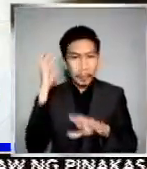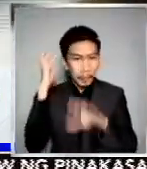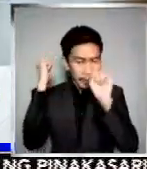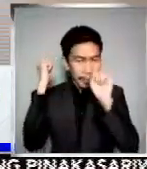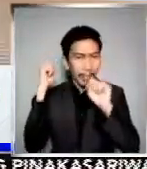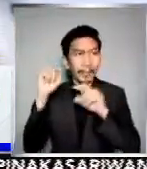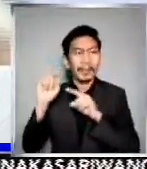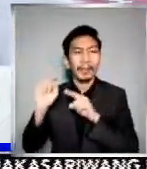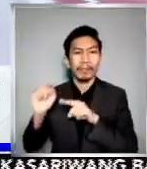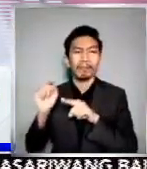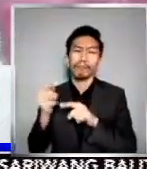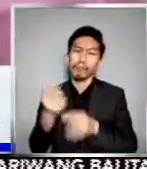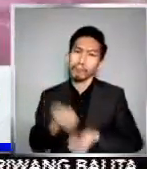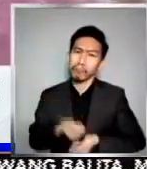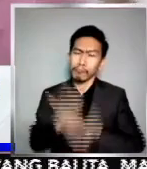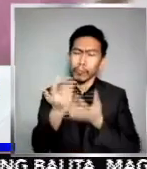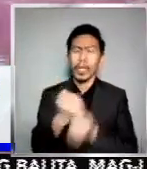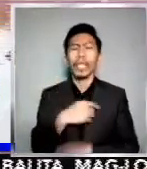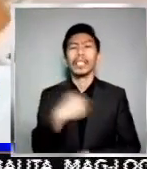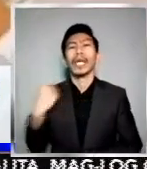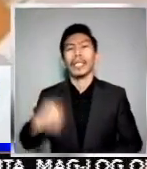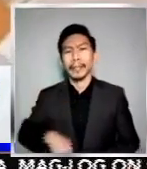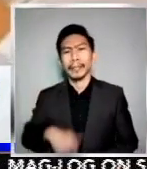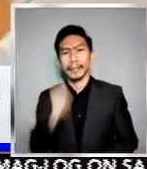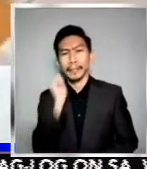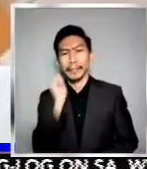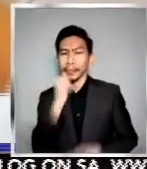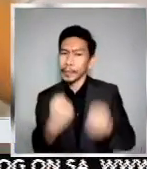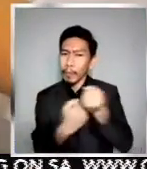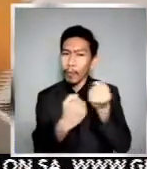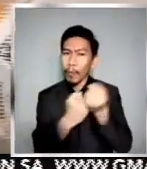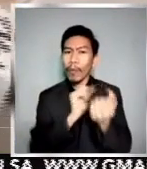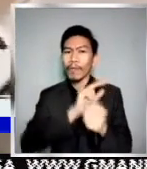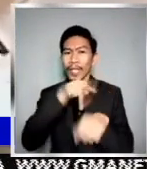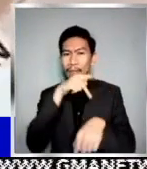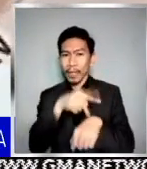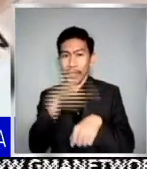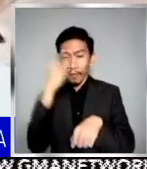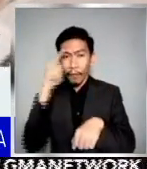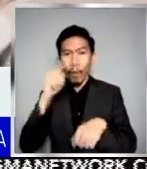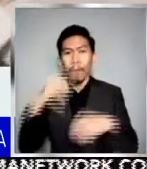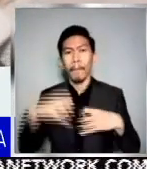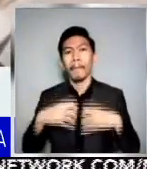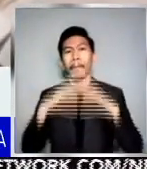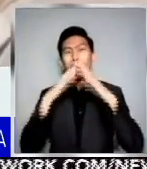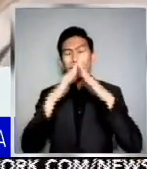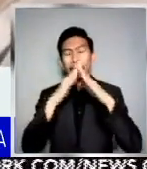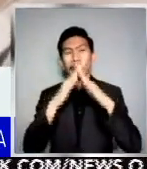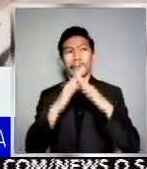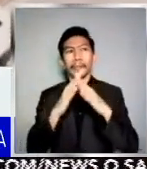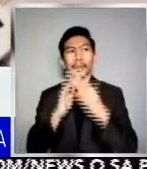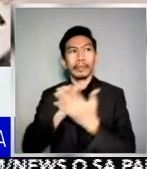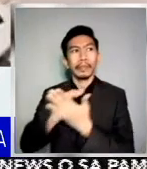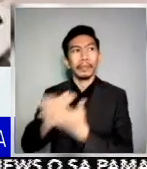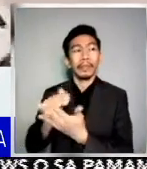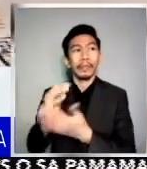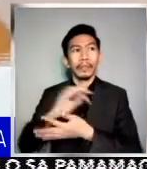sa Pilipinas para makaahon sa pandemic. Pingdu, mayo kuwajie, shumakungtongdadiran.